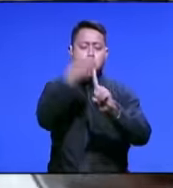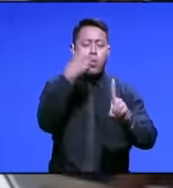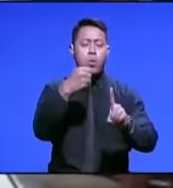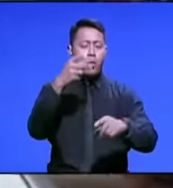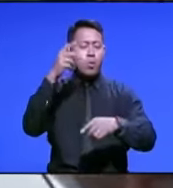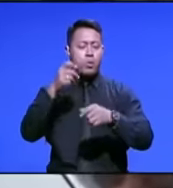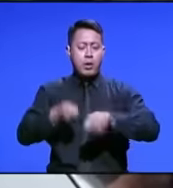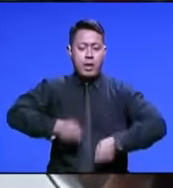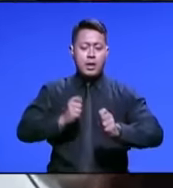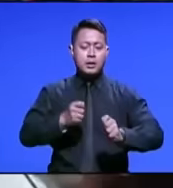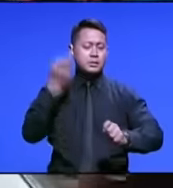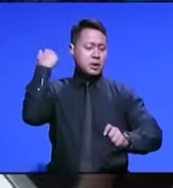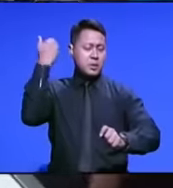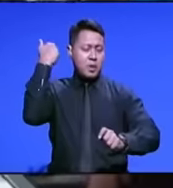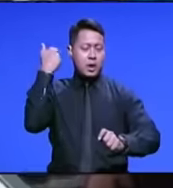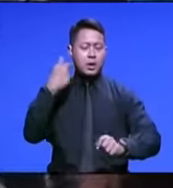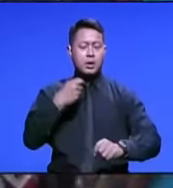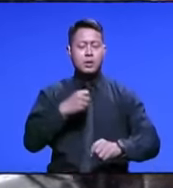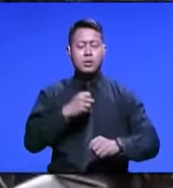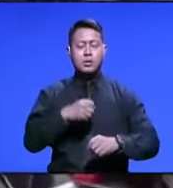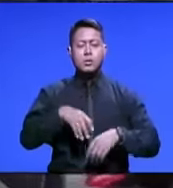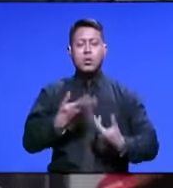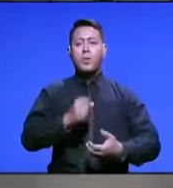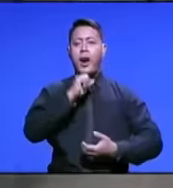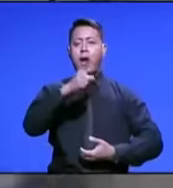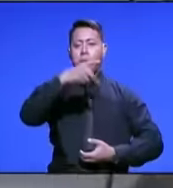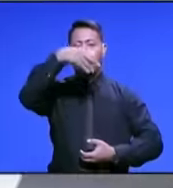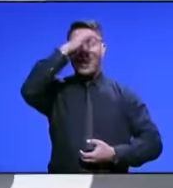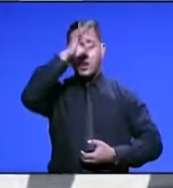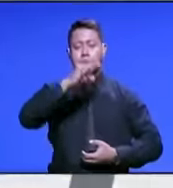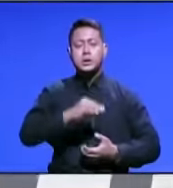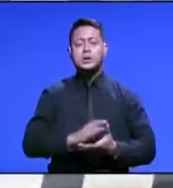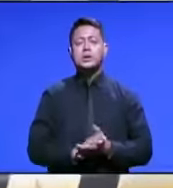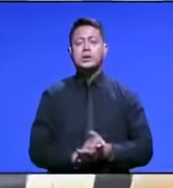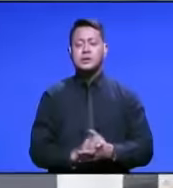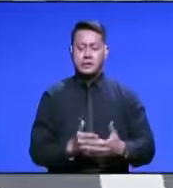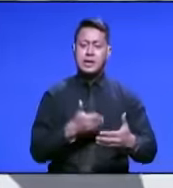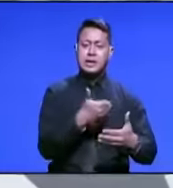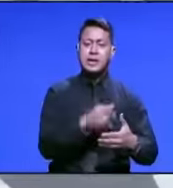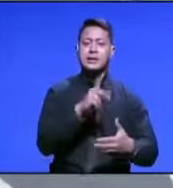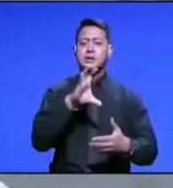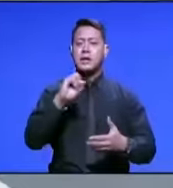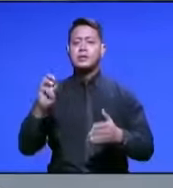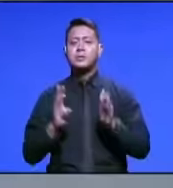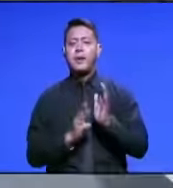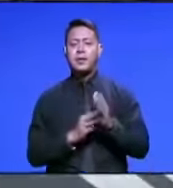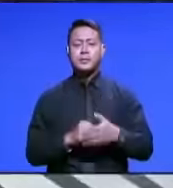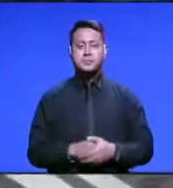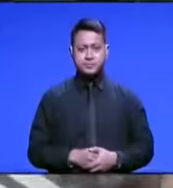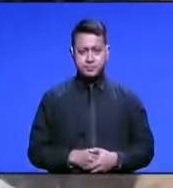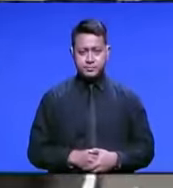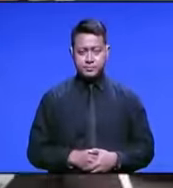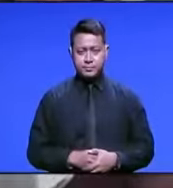arah belakang. Korban kemudian melaporkan kejadian ini ke pos polisi Sukarame yang hanya berjarak 100 meter.